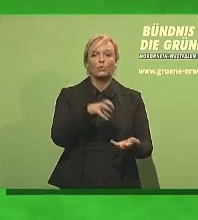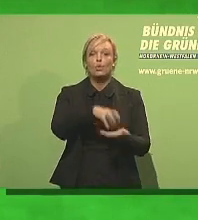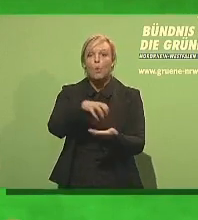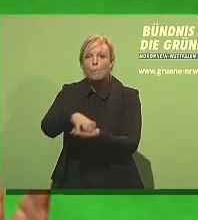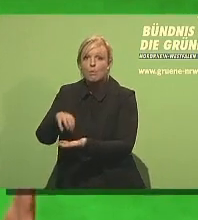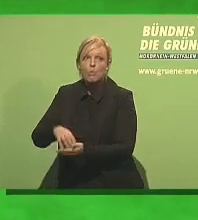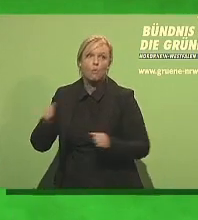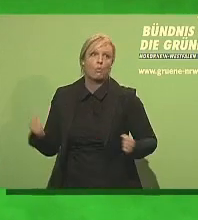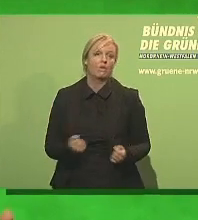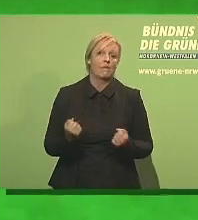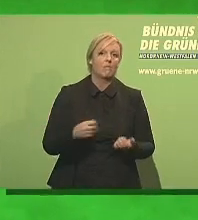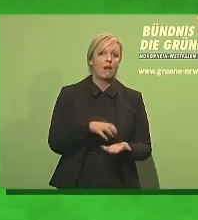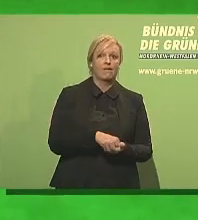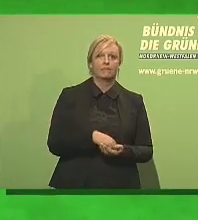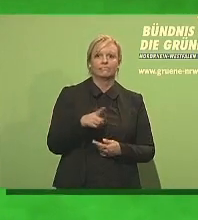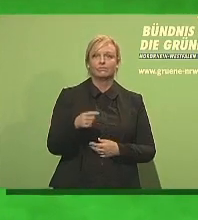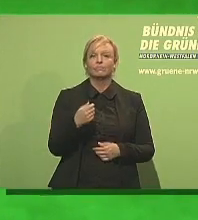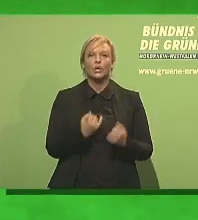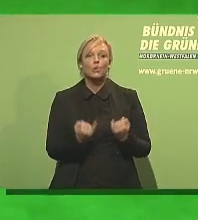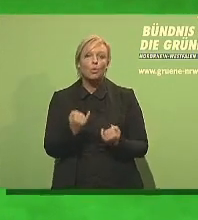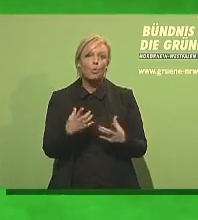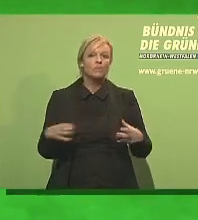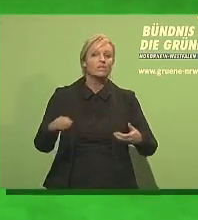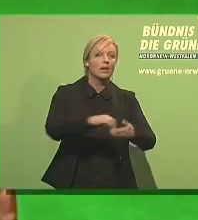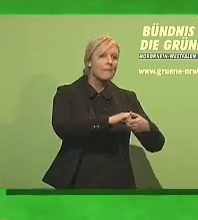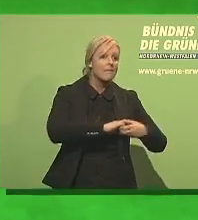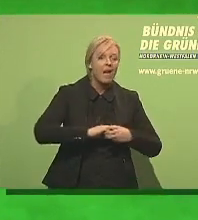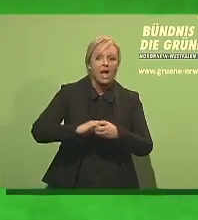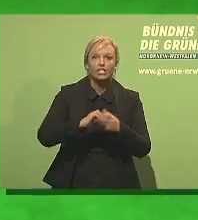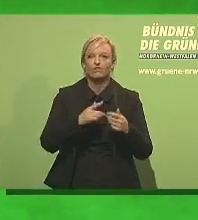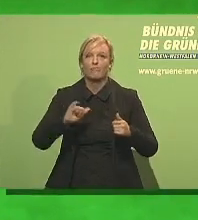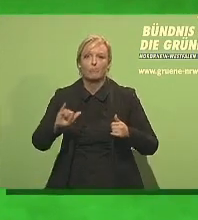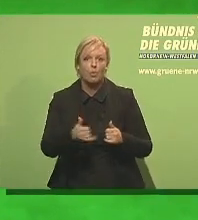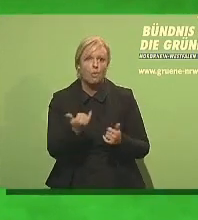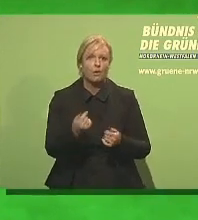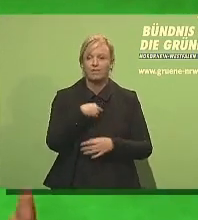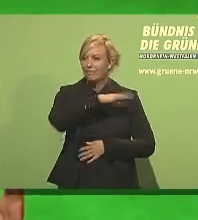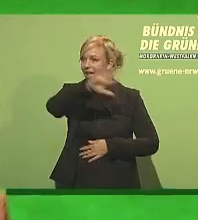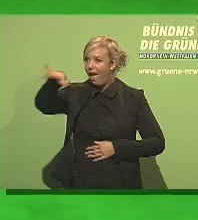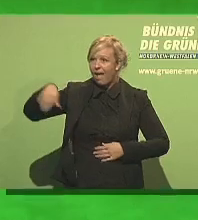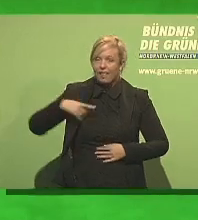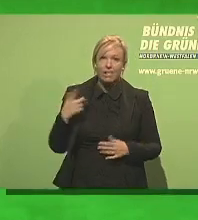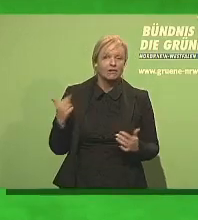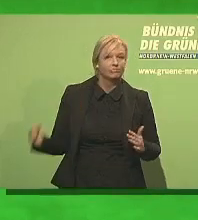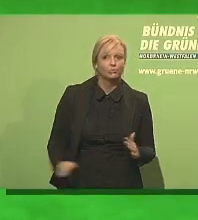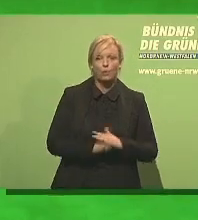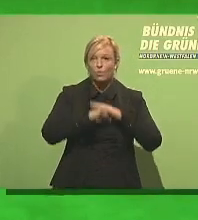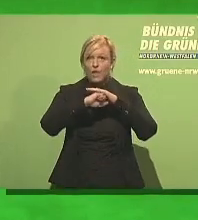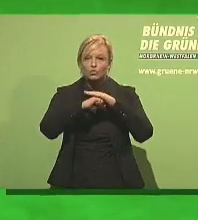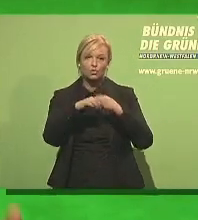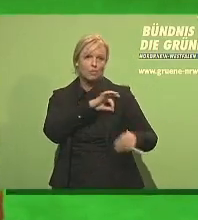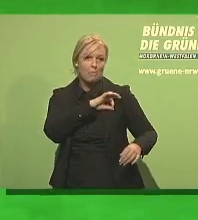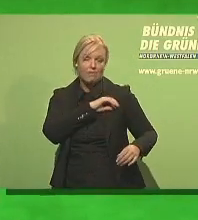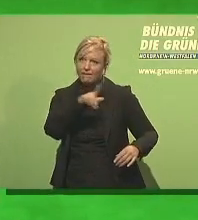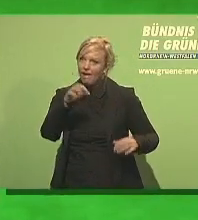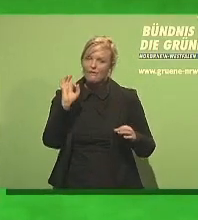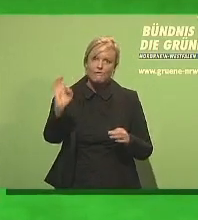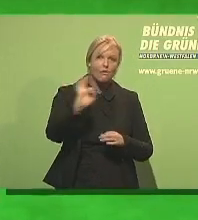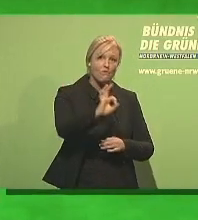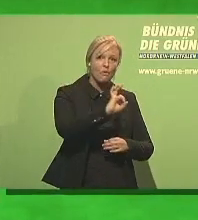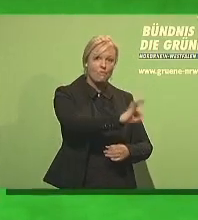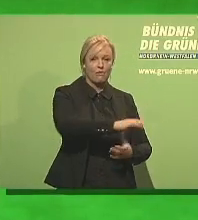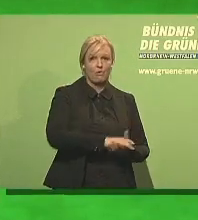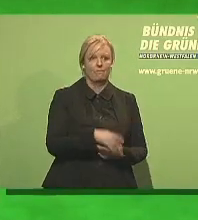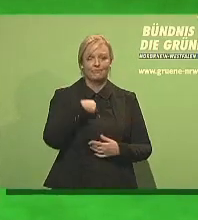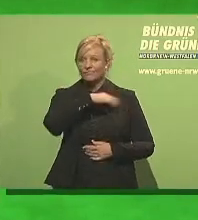gemacht werden. Die ist ein grünes Gemeinschaftsprojekt, für das wir alle stehen, für das die ganze Partei steht, für das ich mit